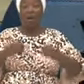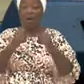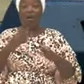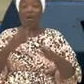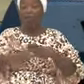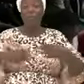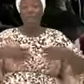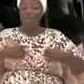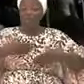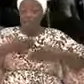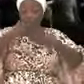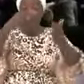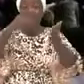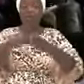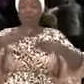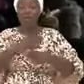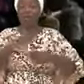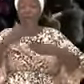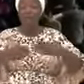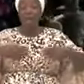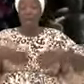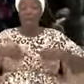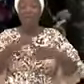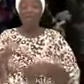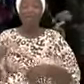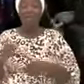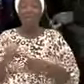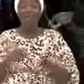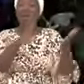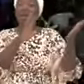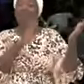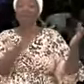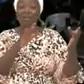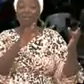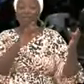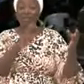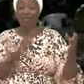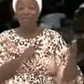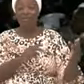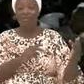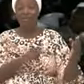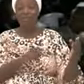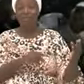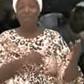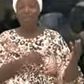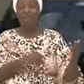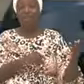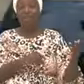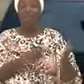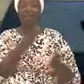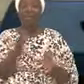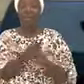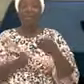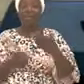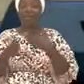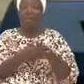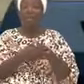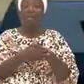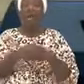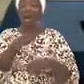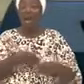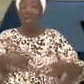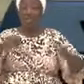cris bonne santé les attentes le recouvrement et la